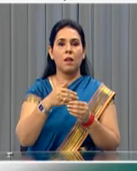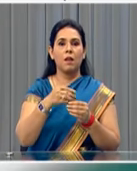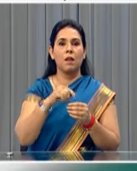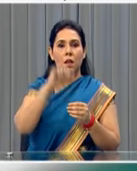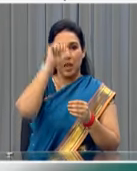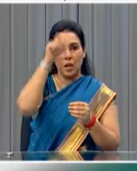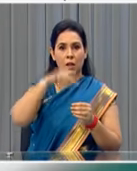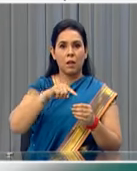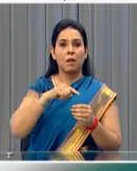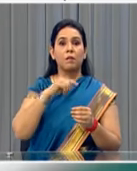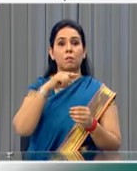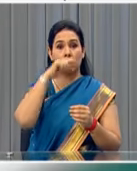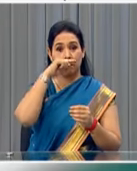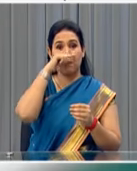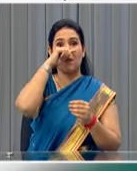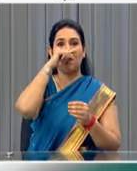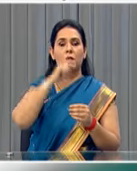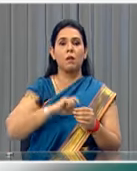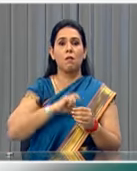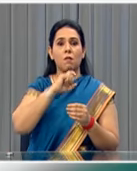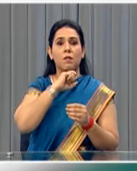भारत का माथा ऊंचा करने के लिए